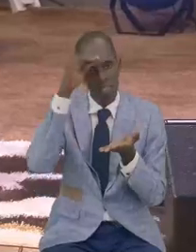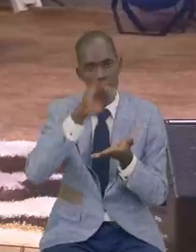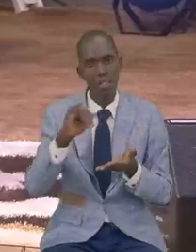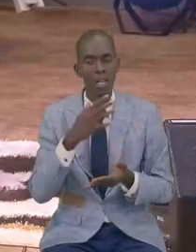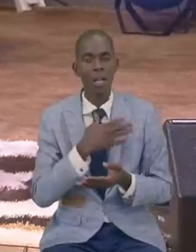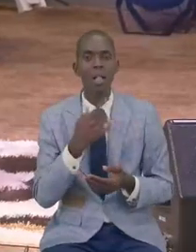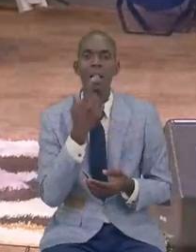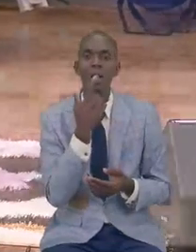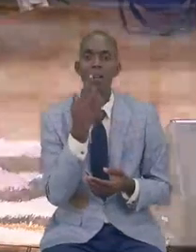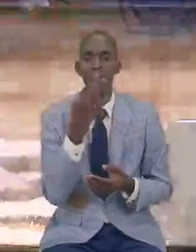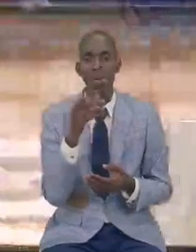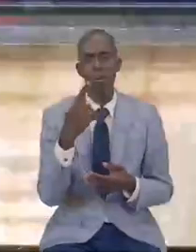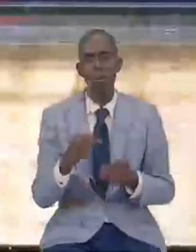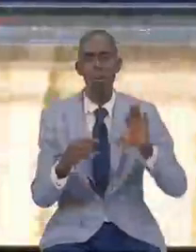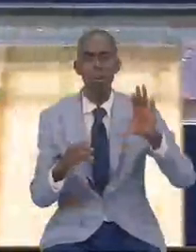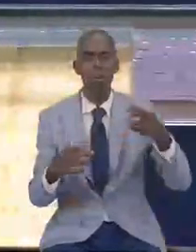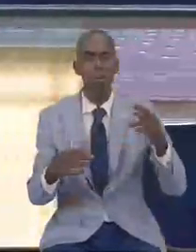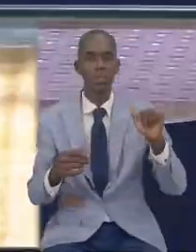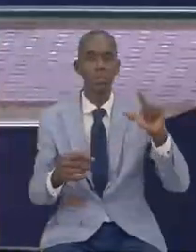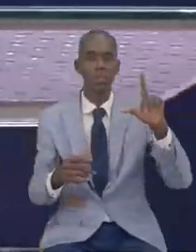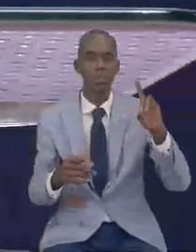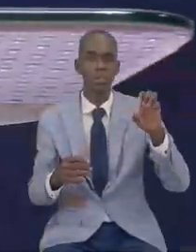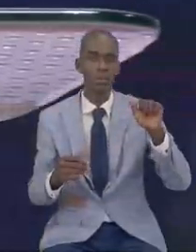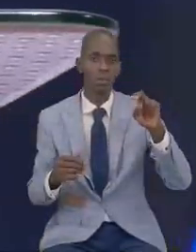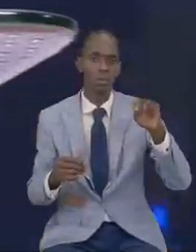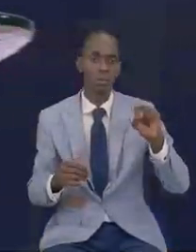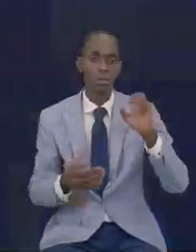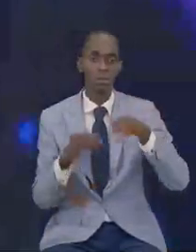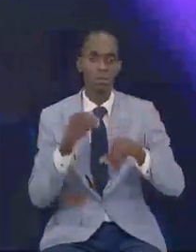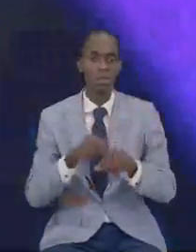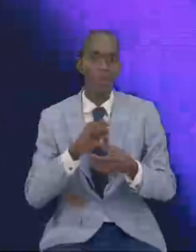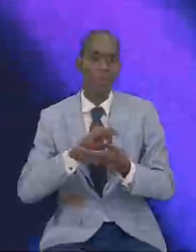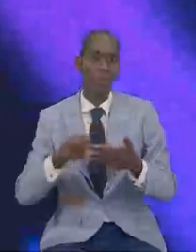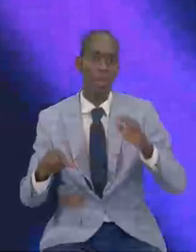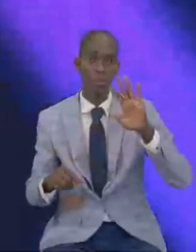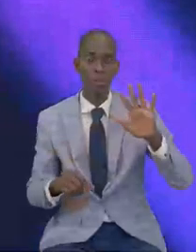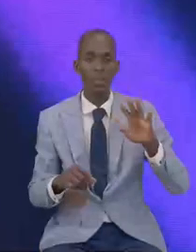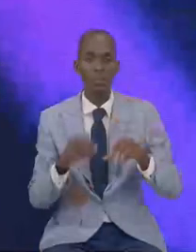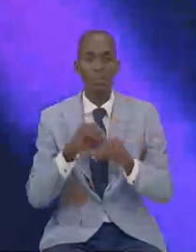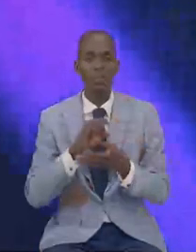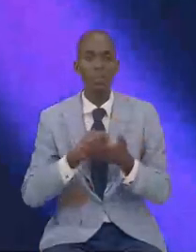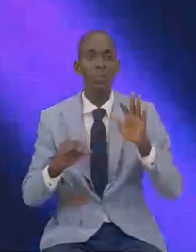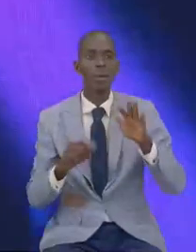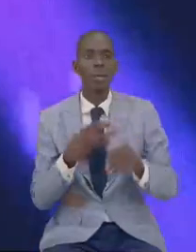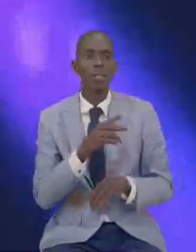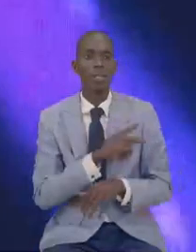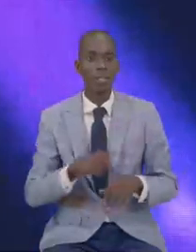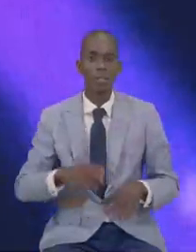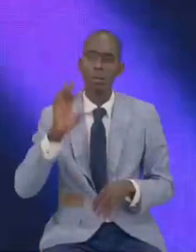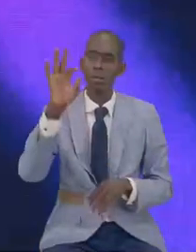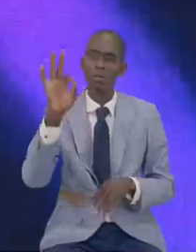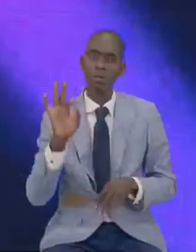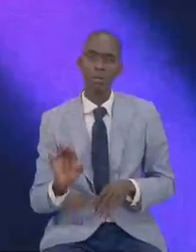lettres et la langue des Chaldéens. Le verset 5 nous dit, le roi leur assigna